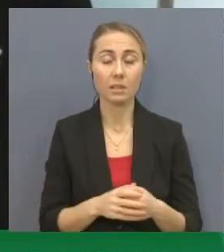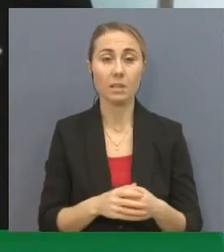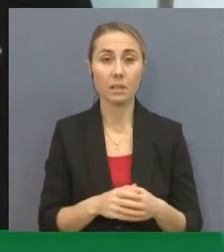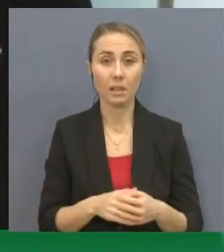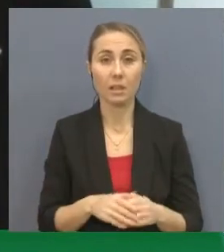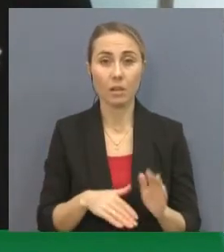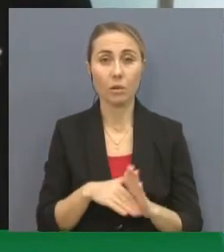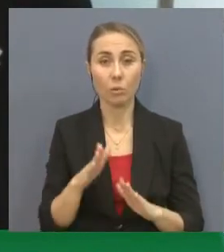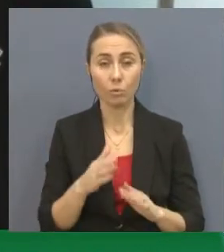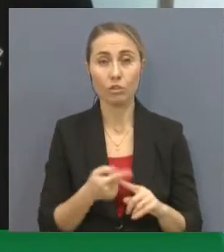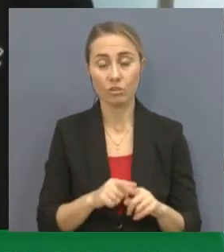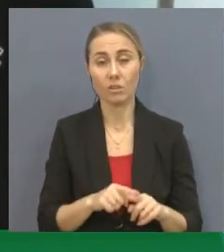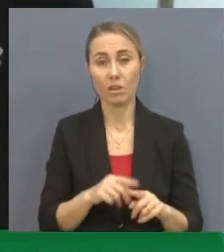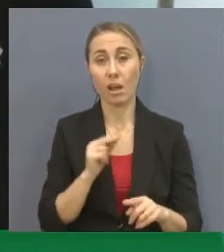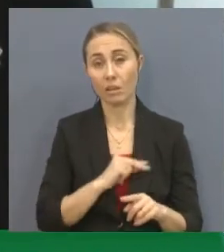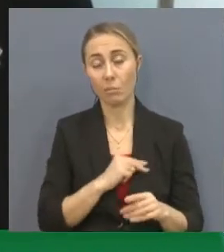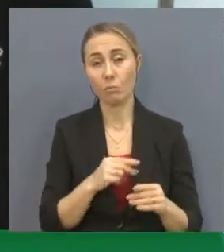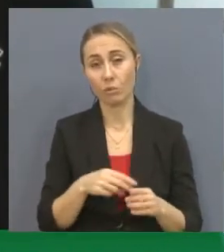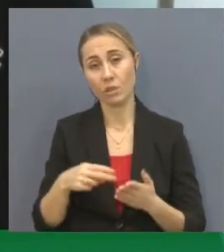сидеть дома